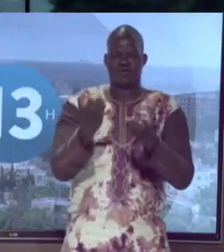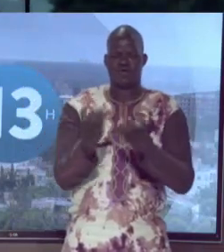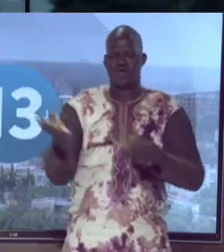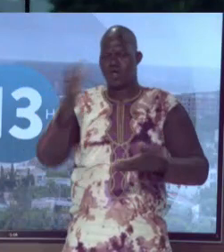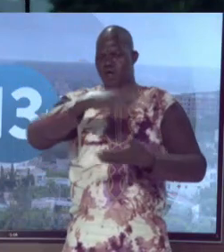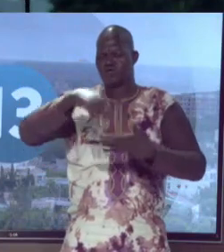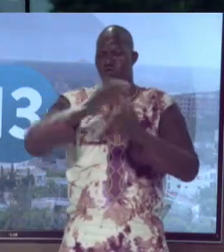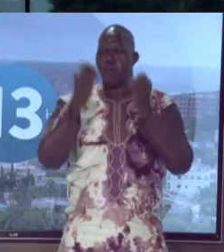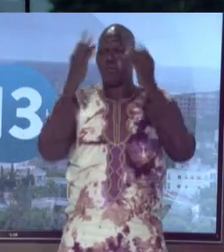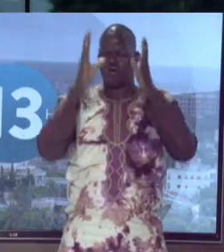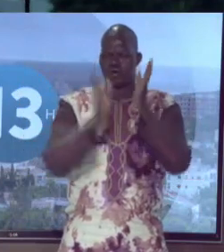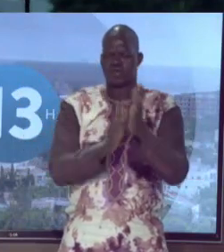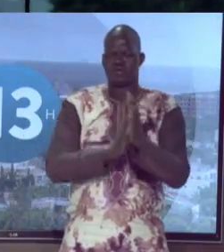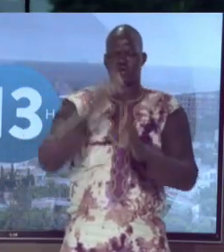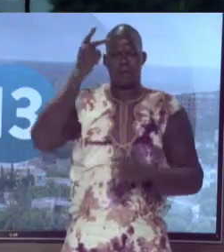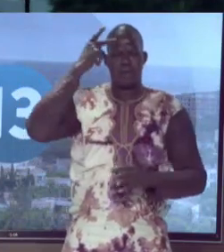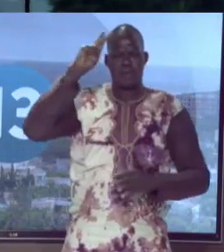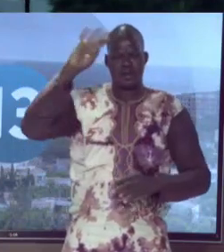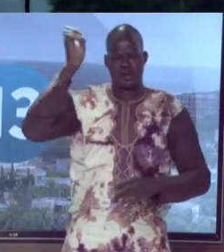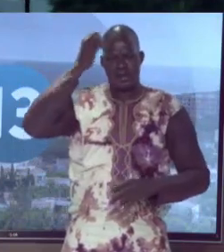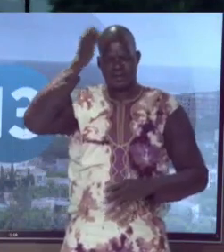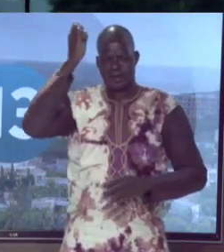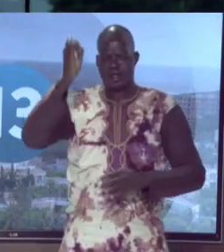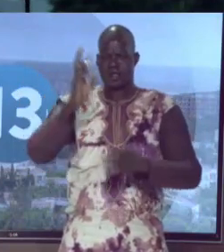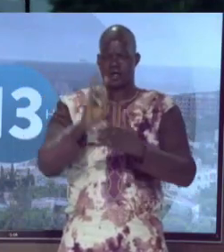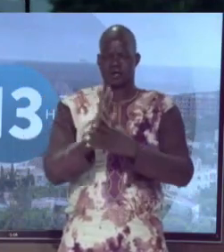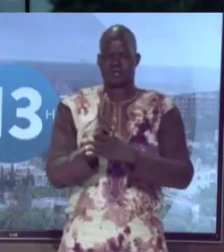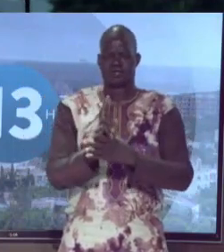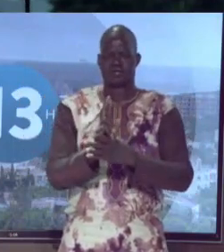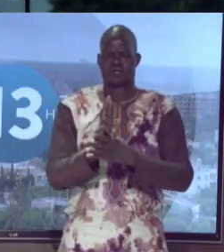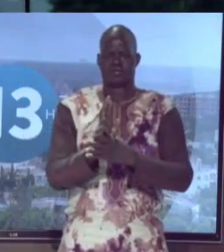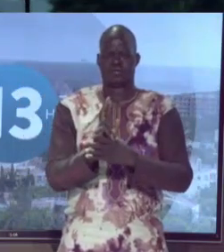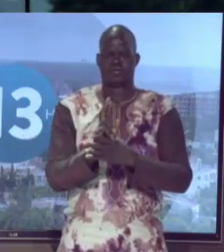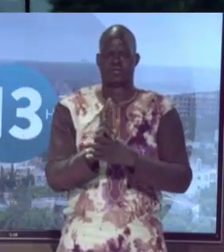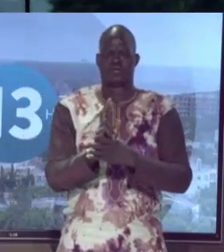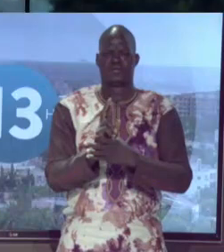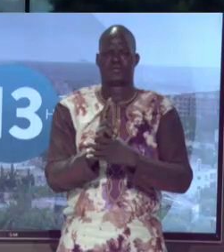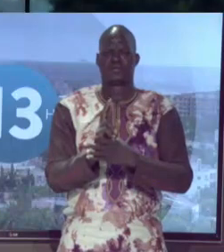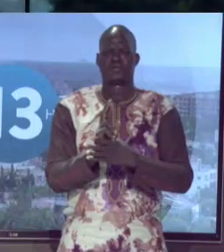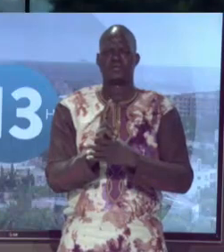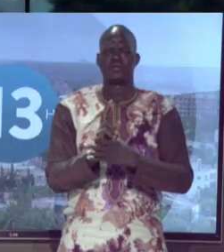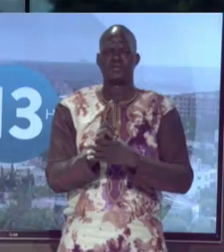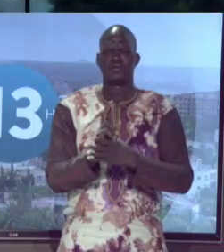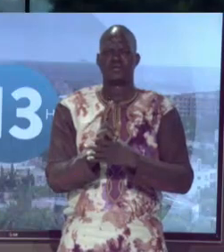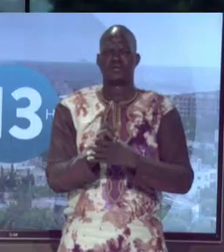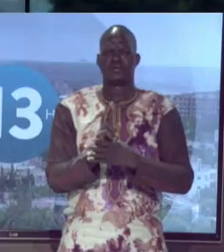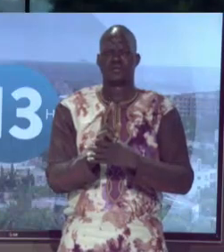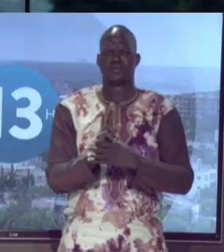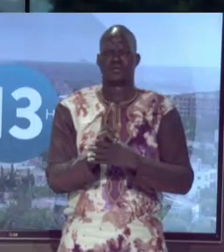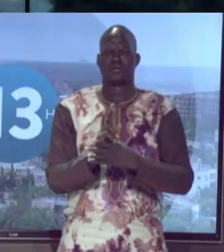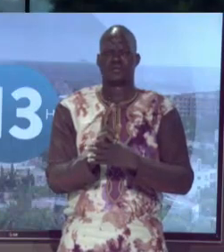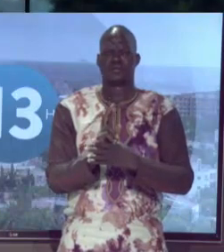plusieurs établissements publics de l'État. Gros plan sur le projet avec Siela Sina Ouattara et Mounir Kéré, sans